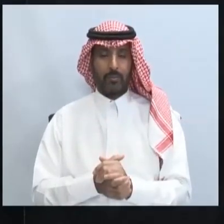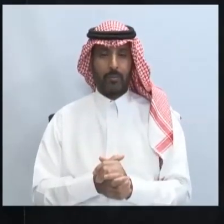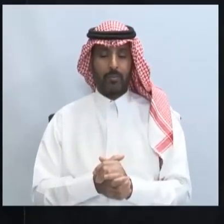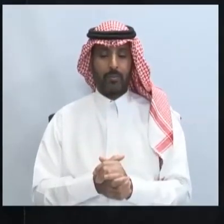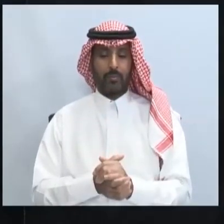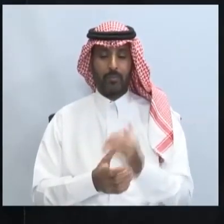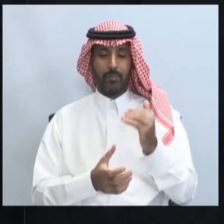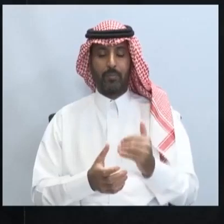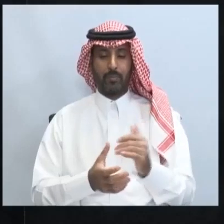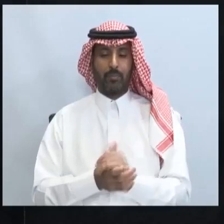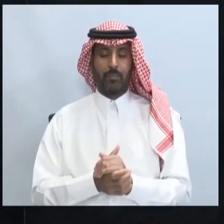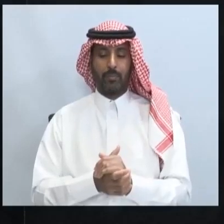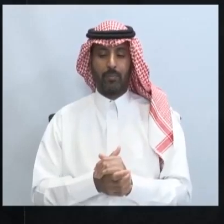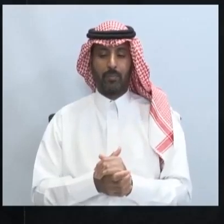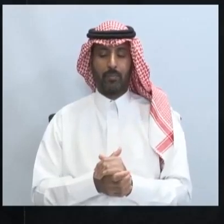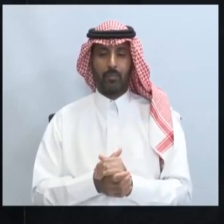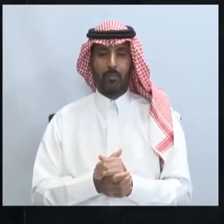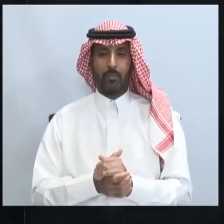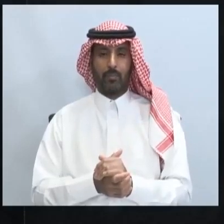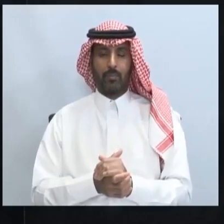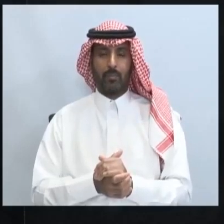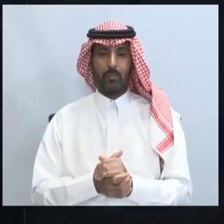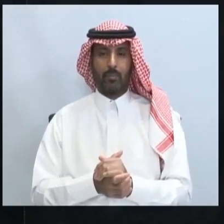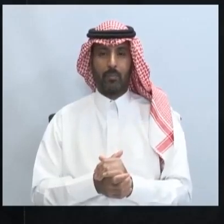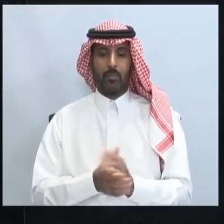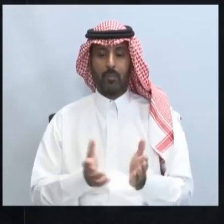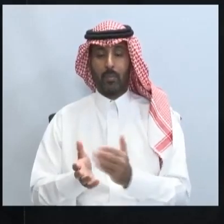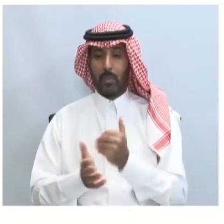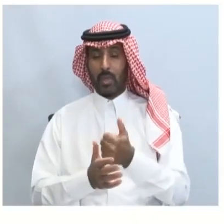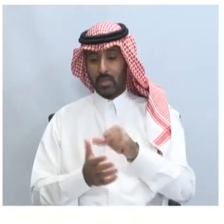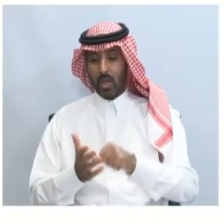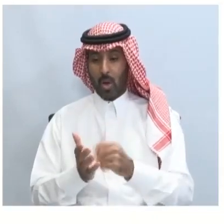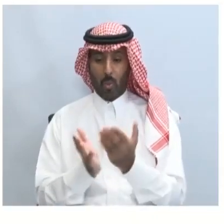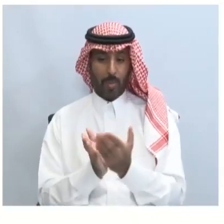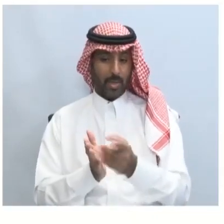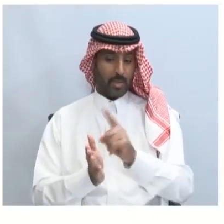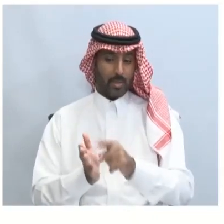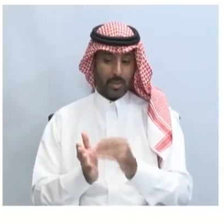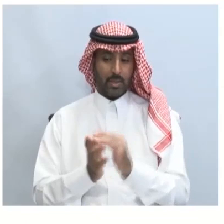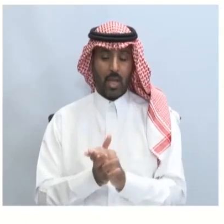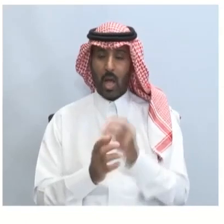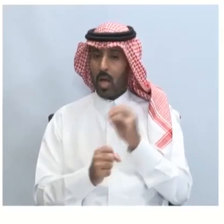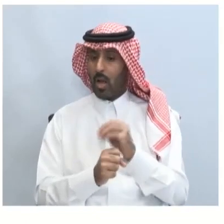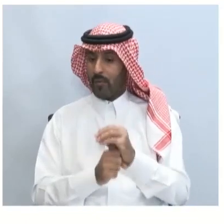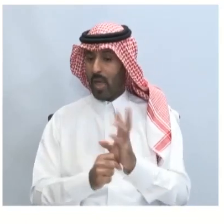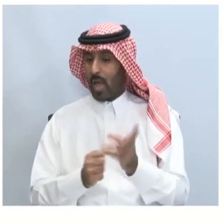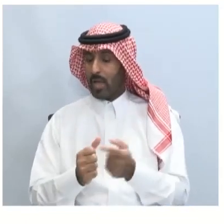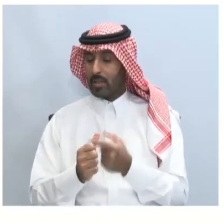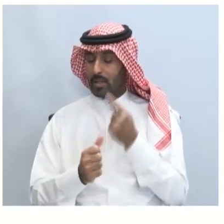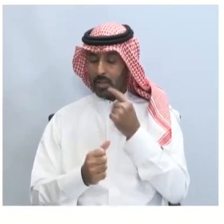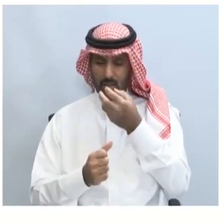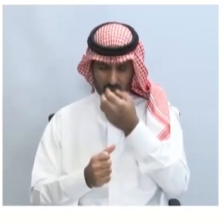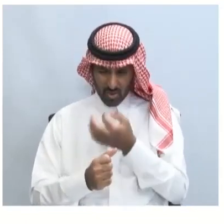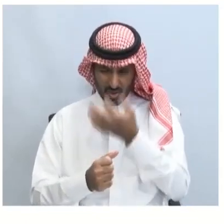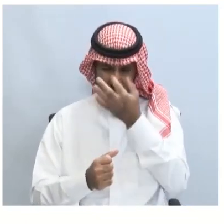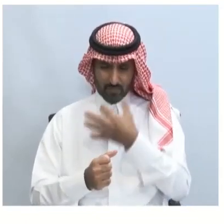بخصوص هذا الامر اذا قمنا ايضا بحل هذا السؤال وعرفنا انني استخدم المناديل او